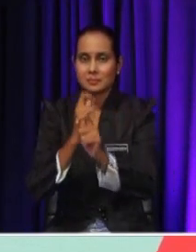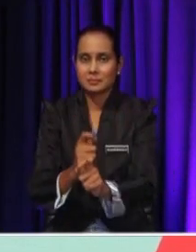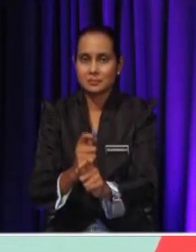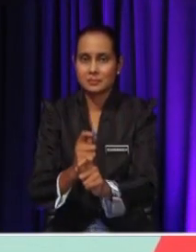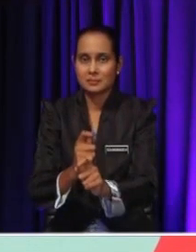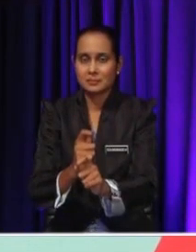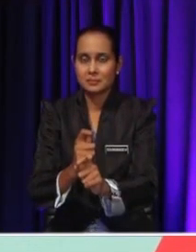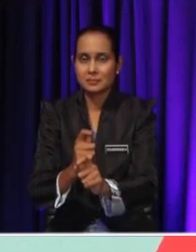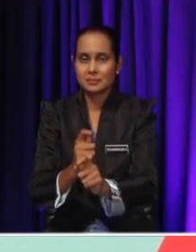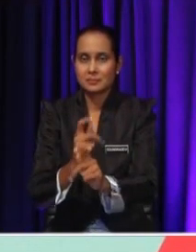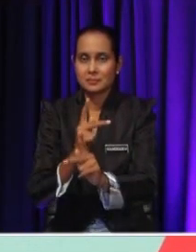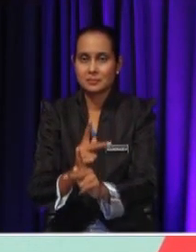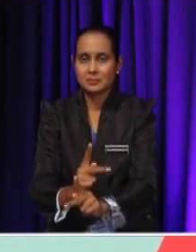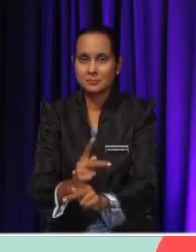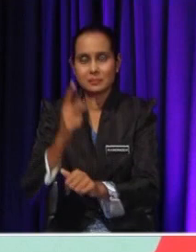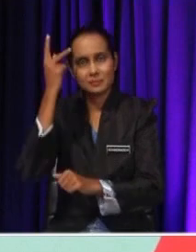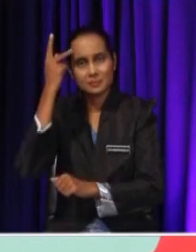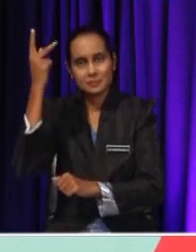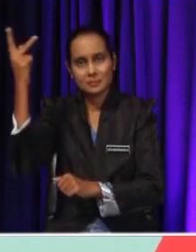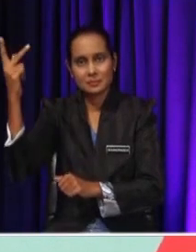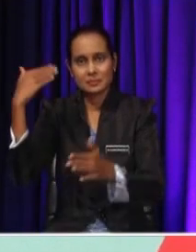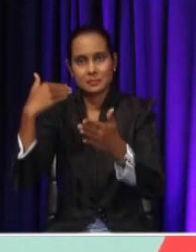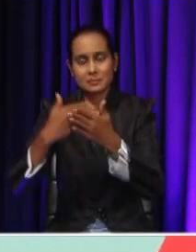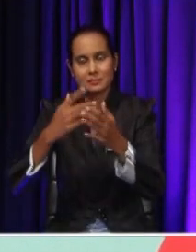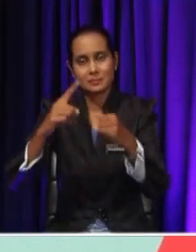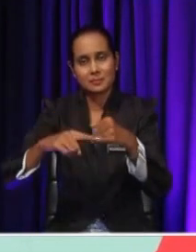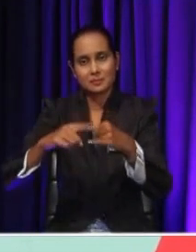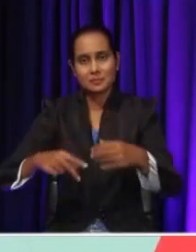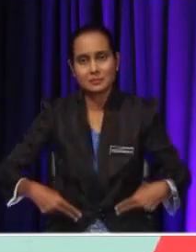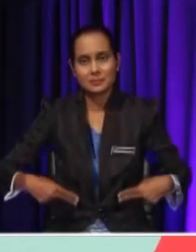menjadi kenangan ke akhir hayat